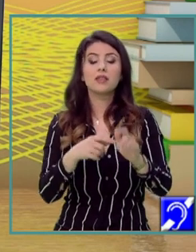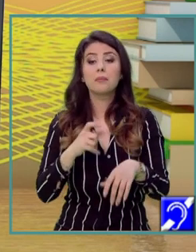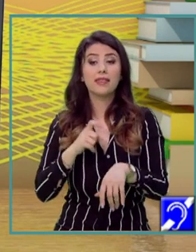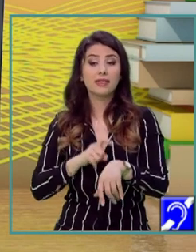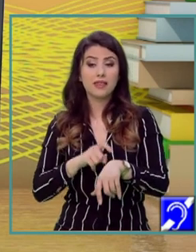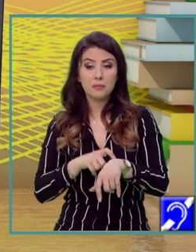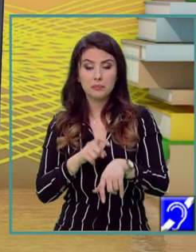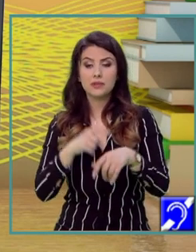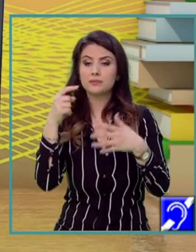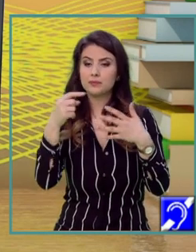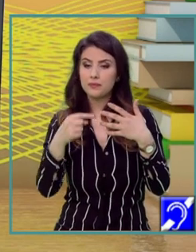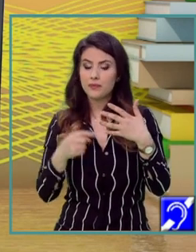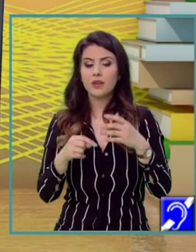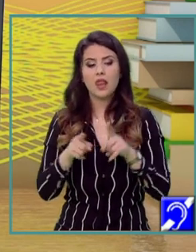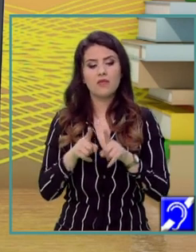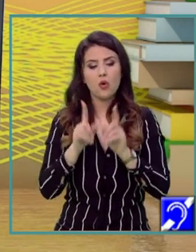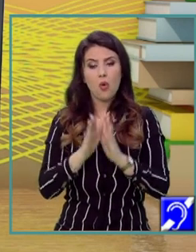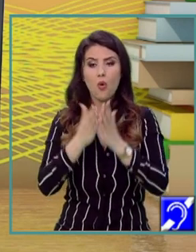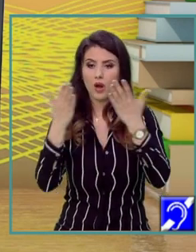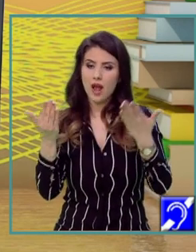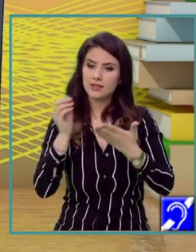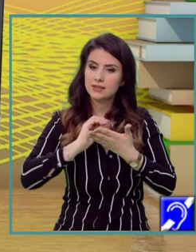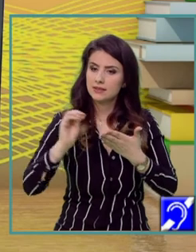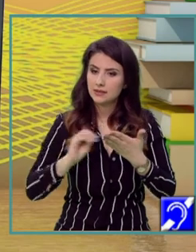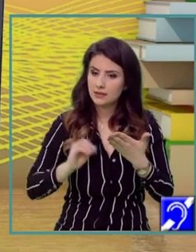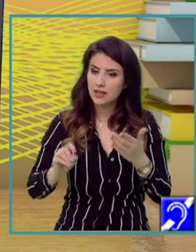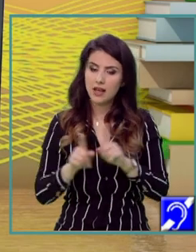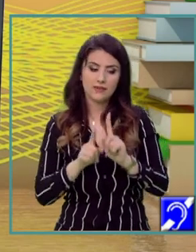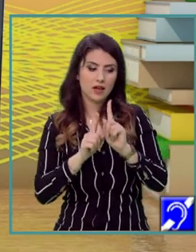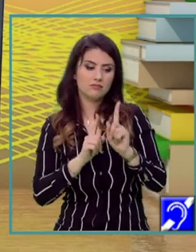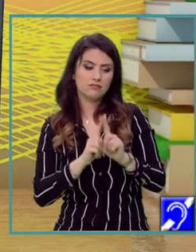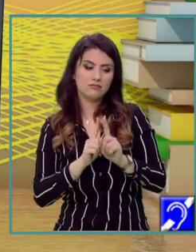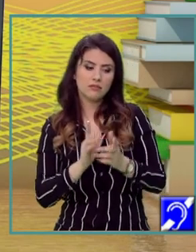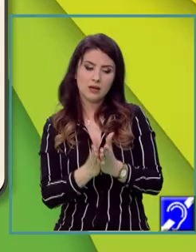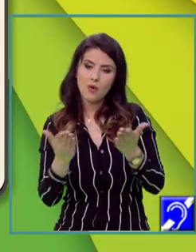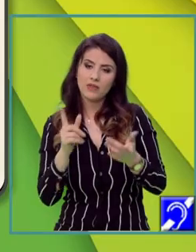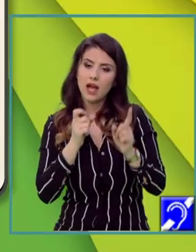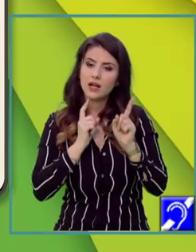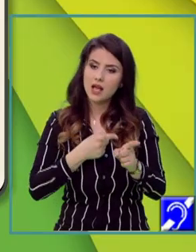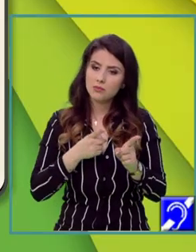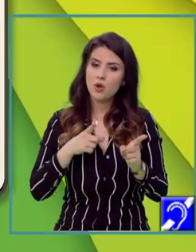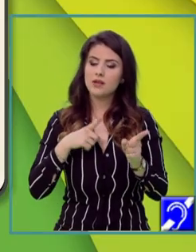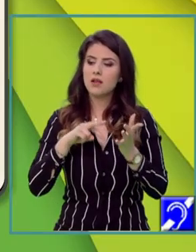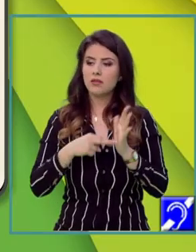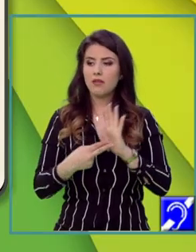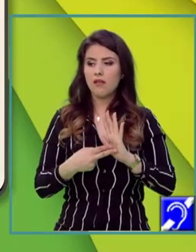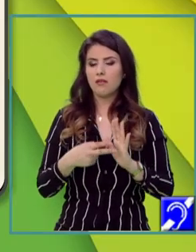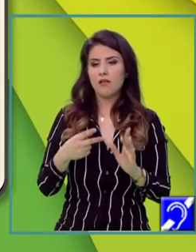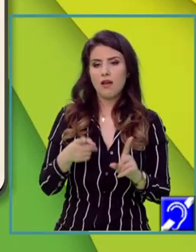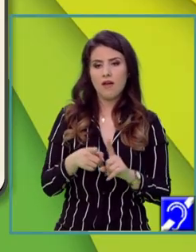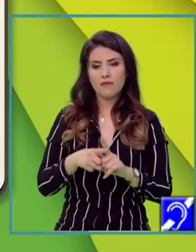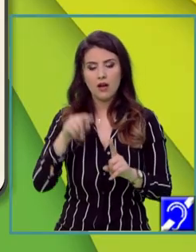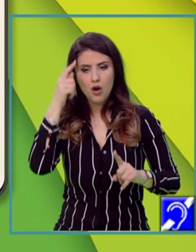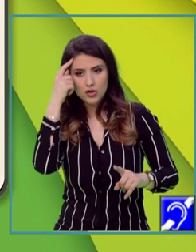fiind ordonate cand o carte de memorii în romanul de război tehnica este aceea a fluxului conștiinței căci